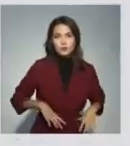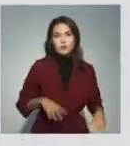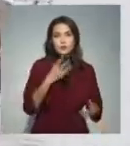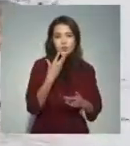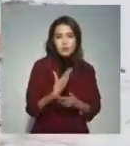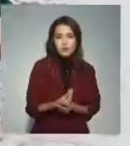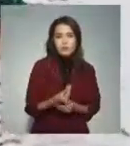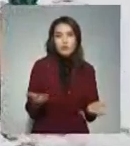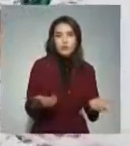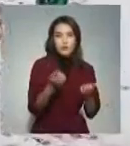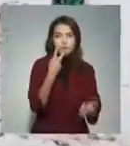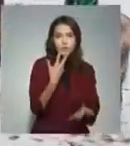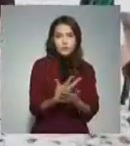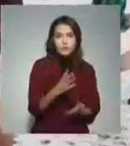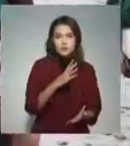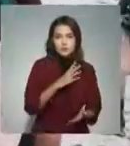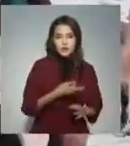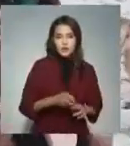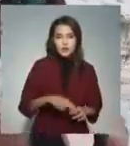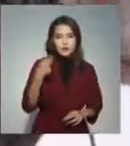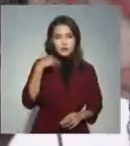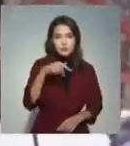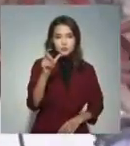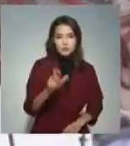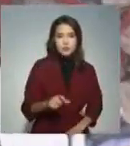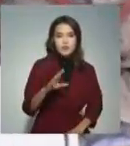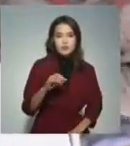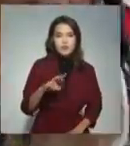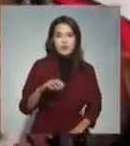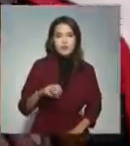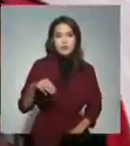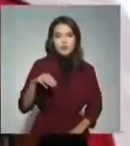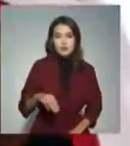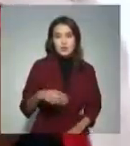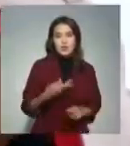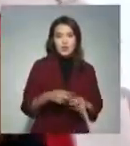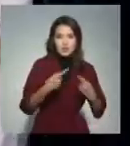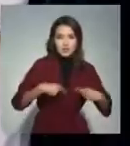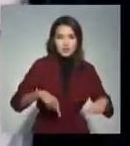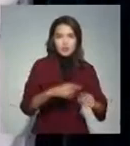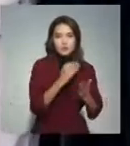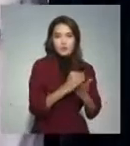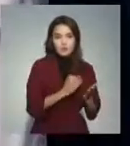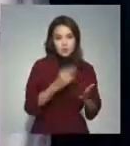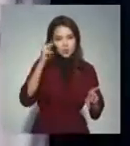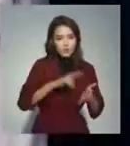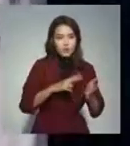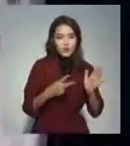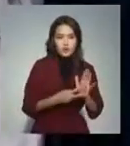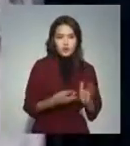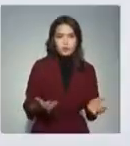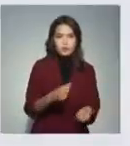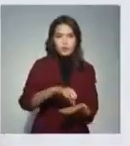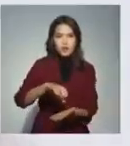үміткерлеріне қолдау білдірді. Президенттікке кандидат Салтанат Тұрсынбекова саяси додаға осы ұйымның атынан қатысып